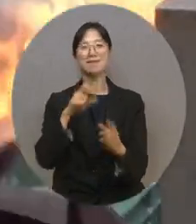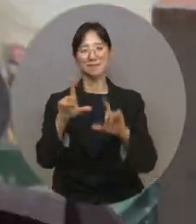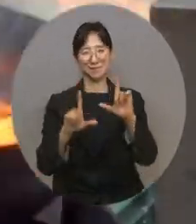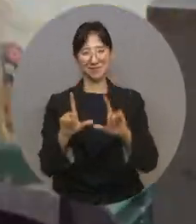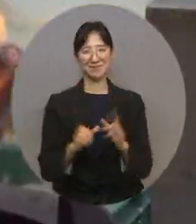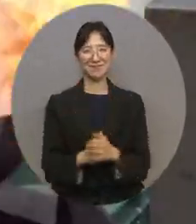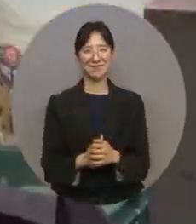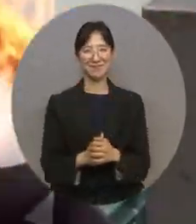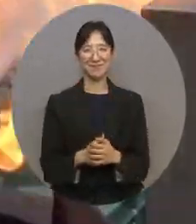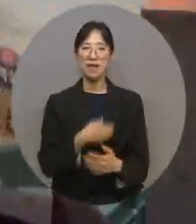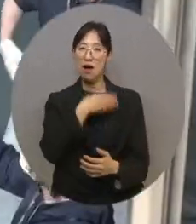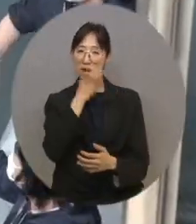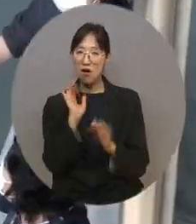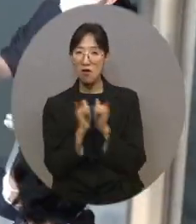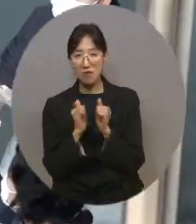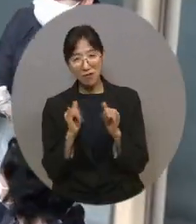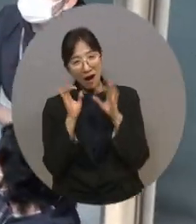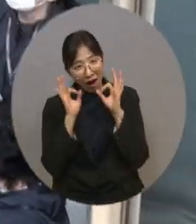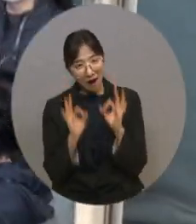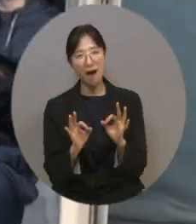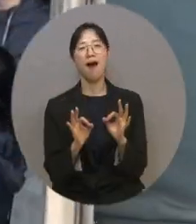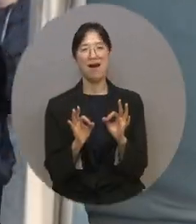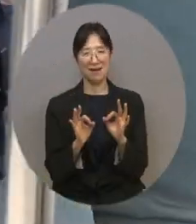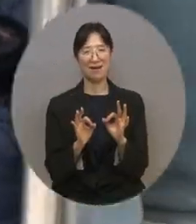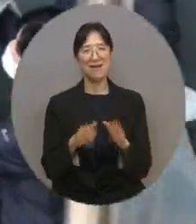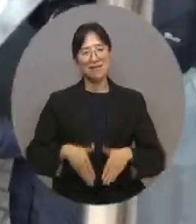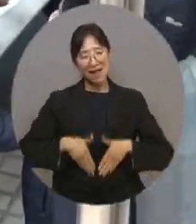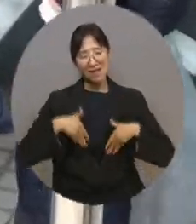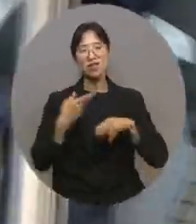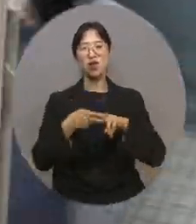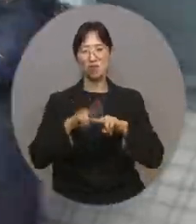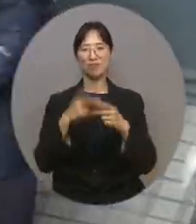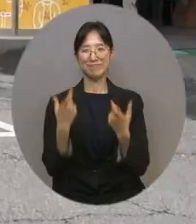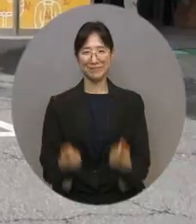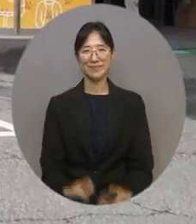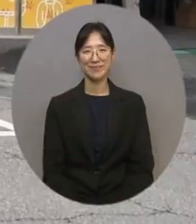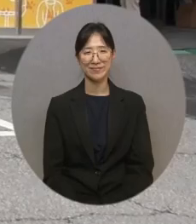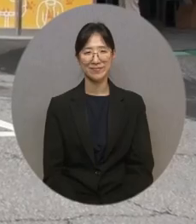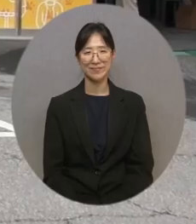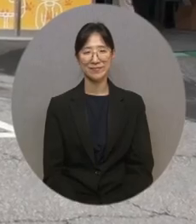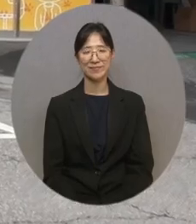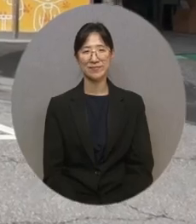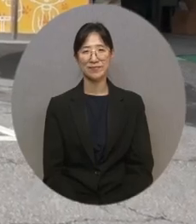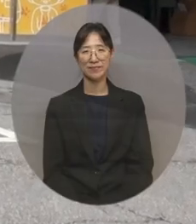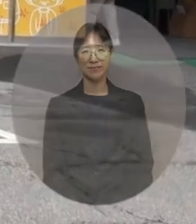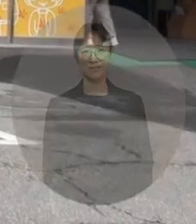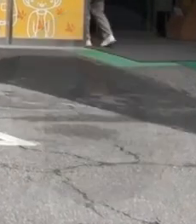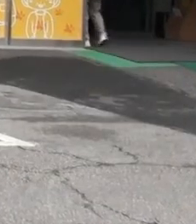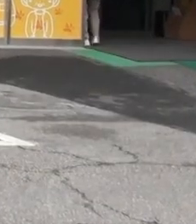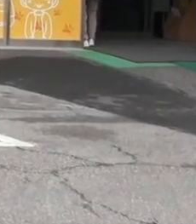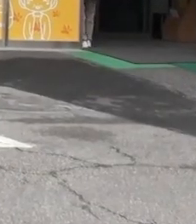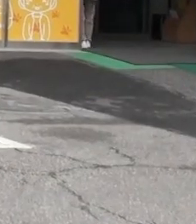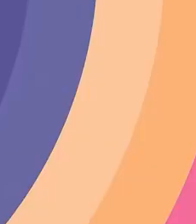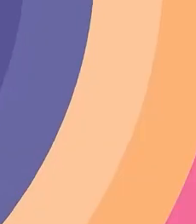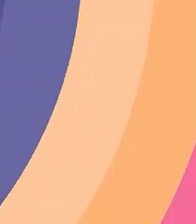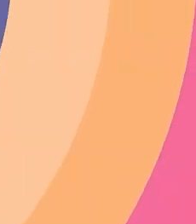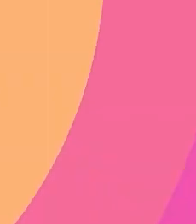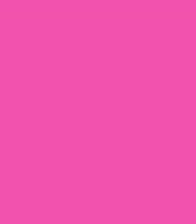끼. 그 모습이 어르신들에게는 따뜻한 선물입니다. 복지TV 경기방송 정우선입니다.